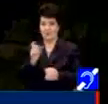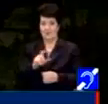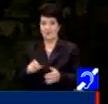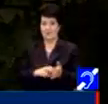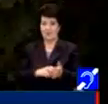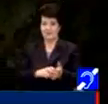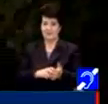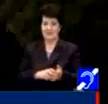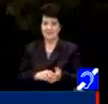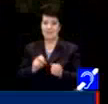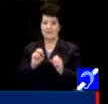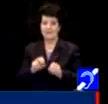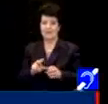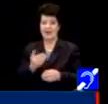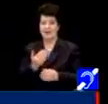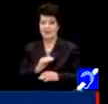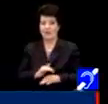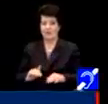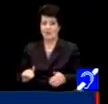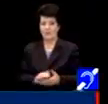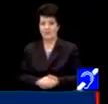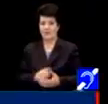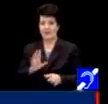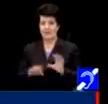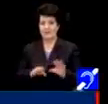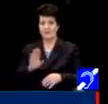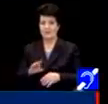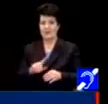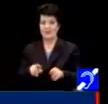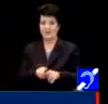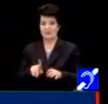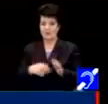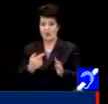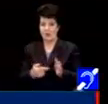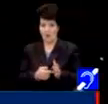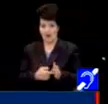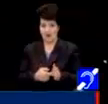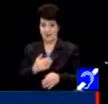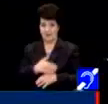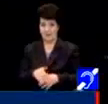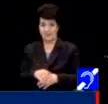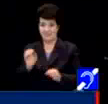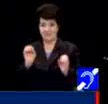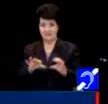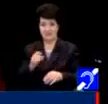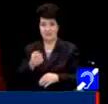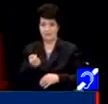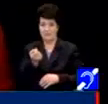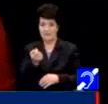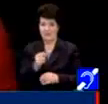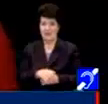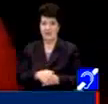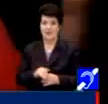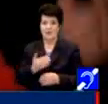se tem pentru securitatea lor și a copiilor. Eu socot pentru așa un oraș, pentru așa străzi, e foarte puțin iluminați.